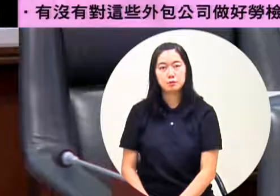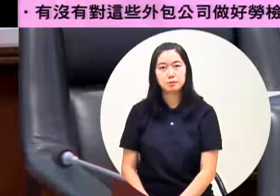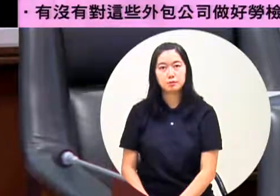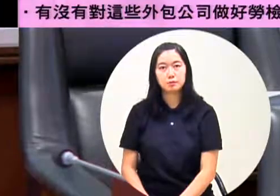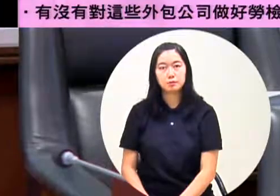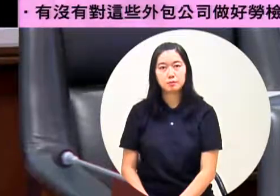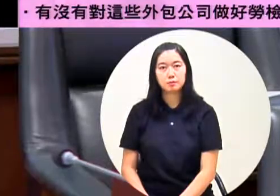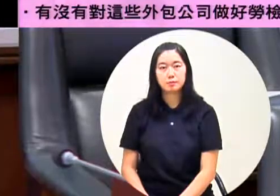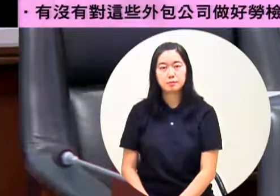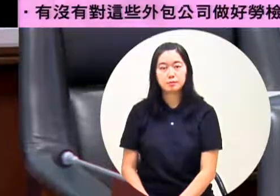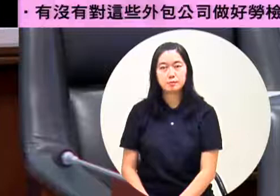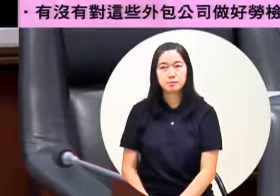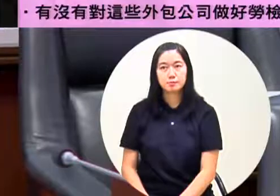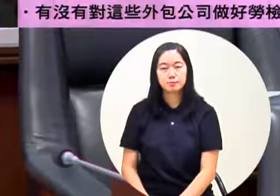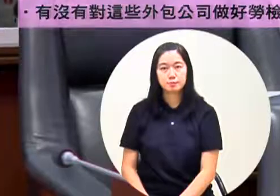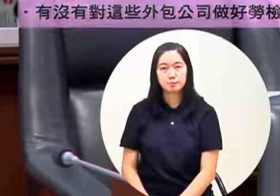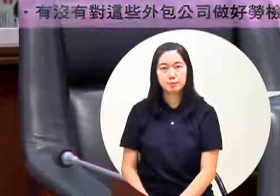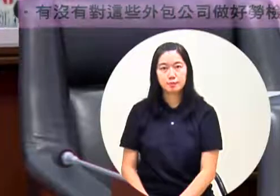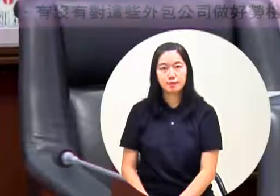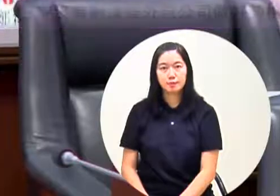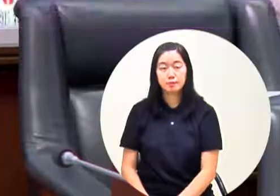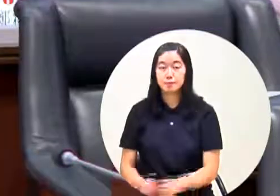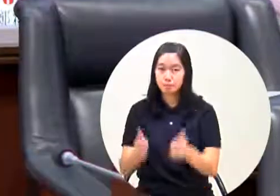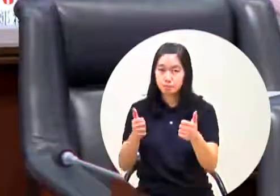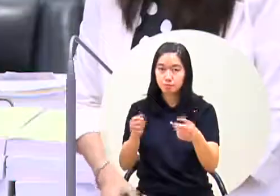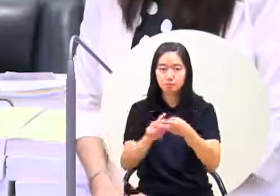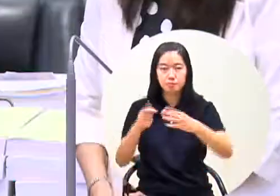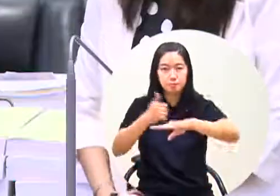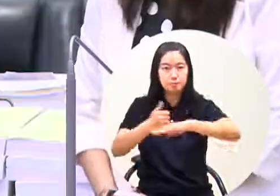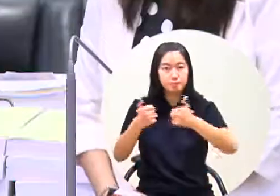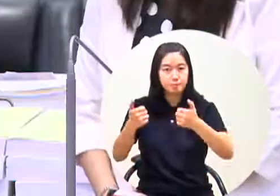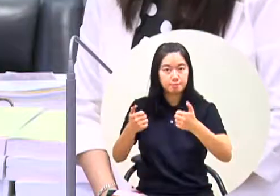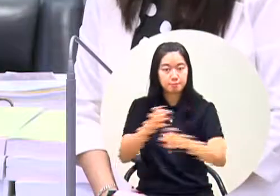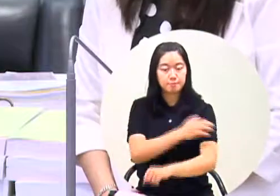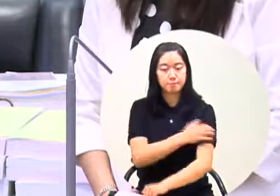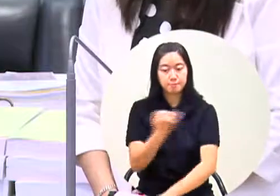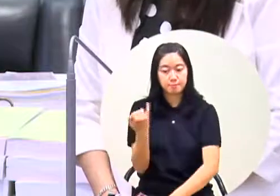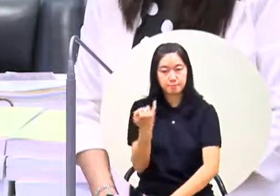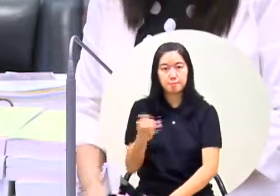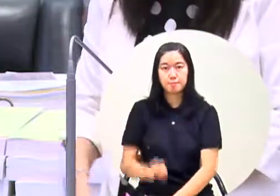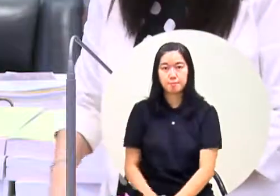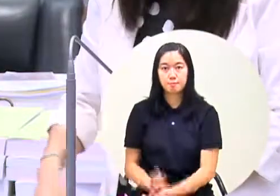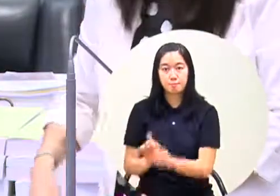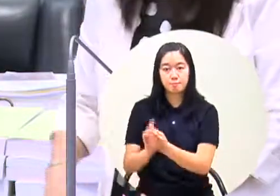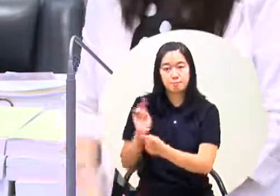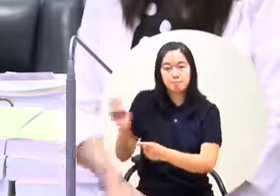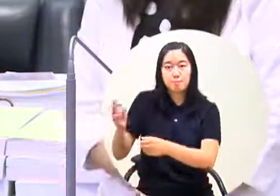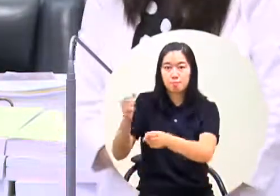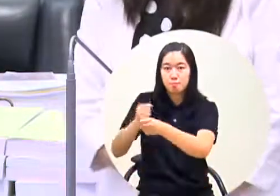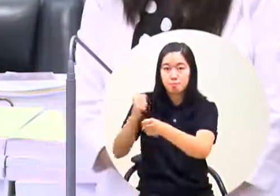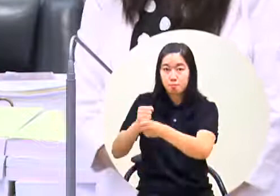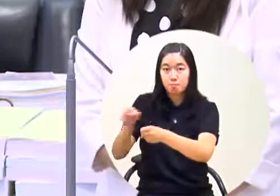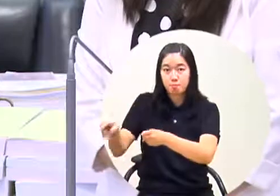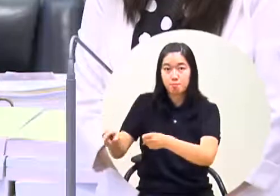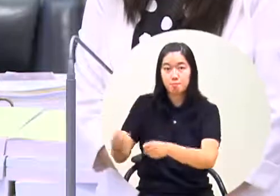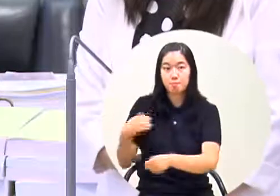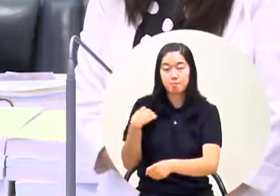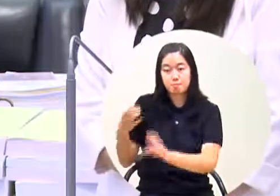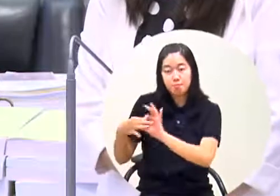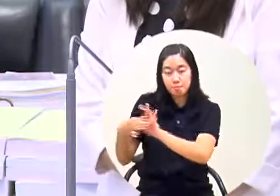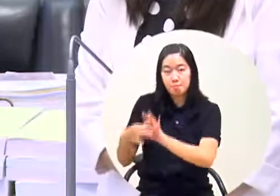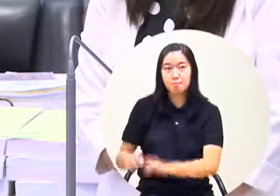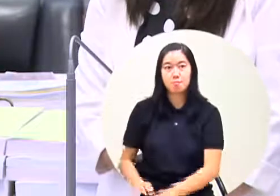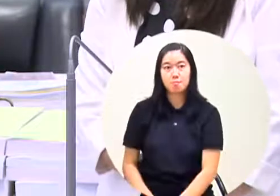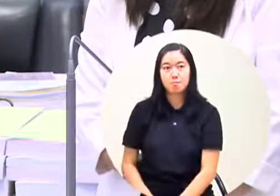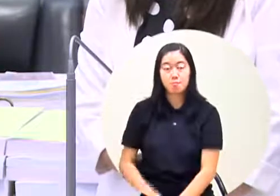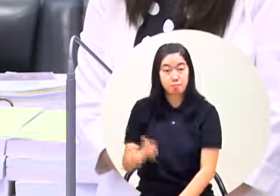请郑局长答复。 谢谢主席，谢谢陈议员对于派遣劳工的关心。其实我们知道